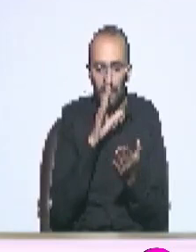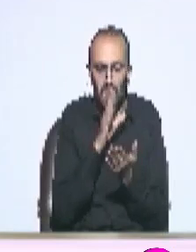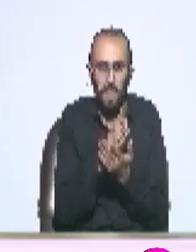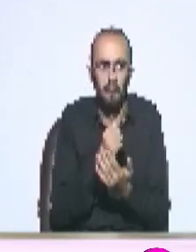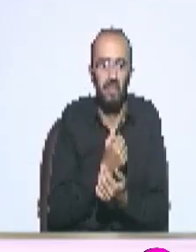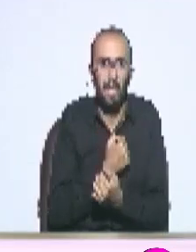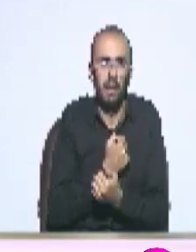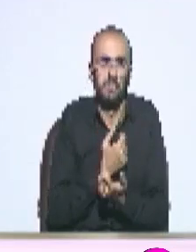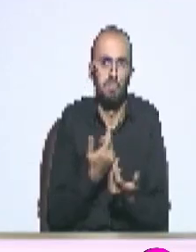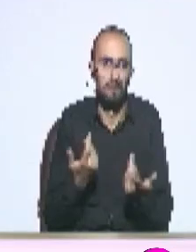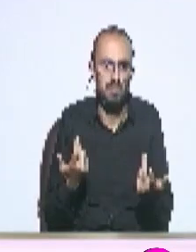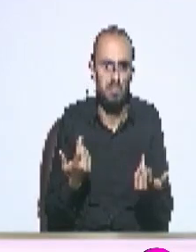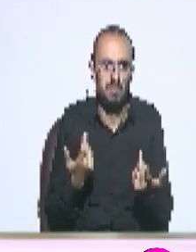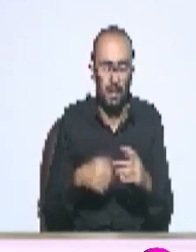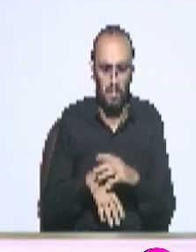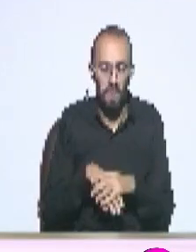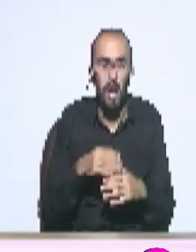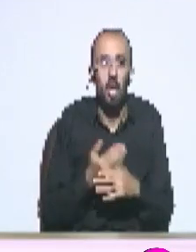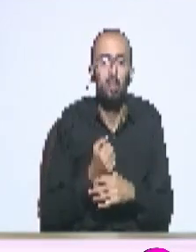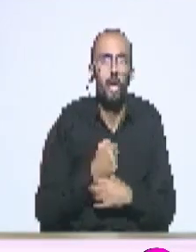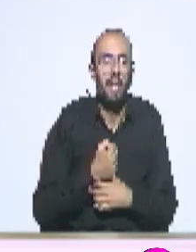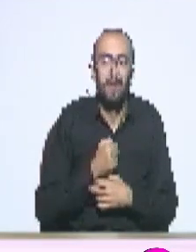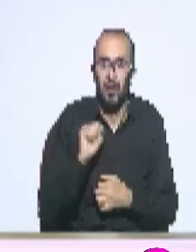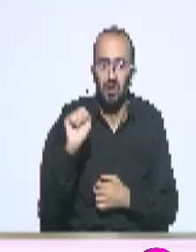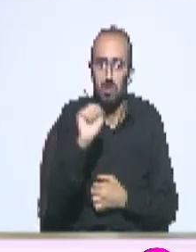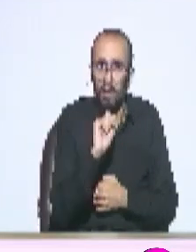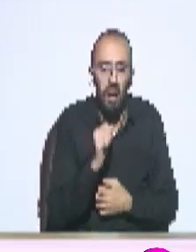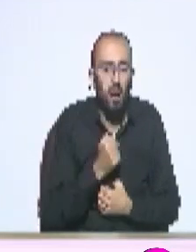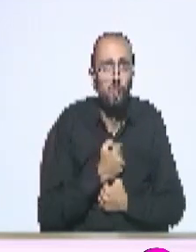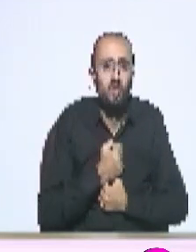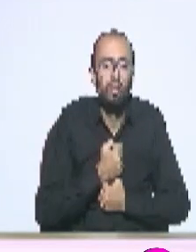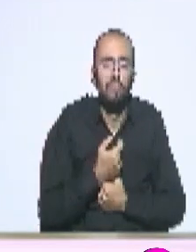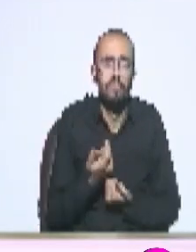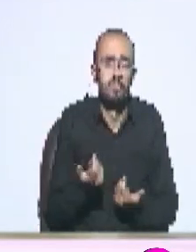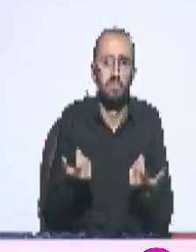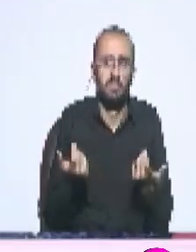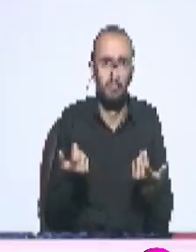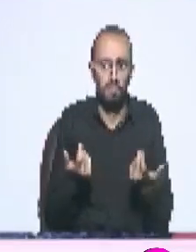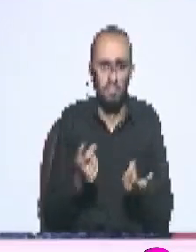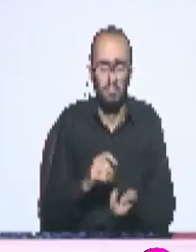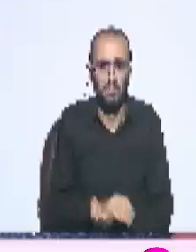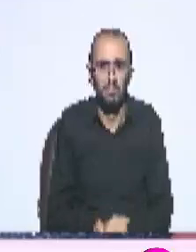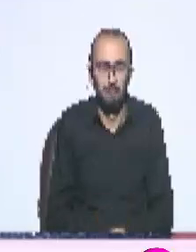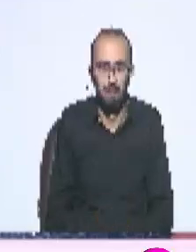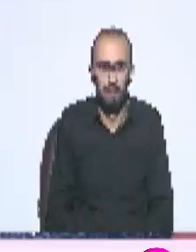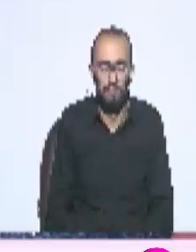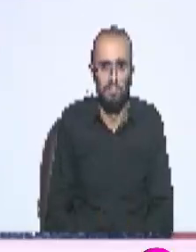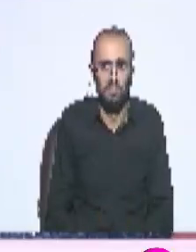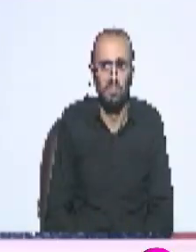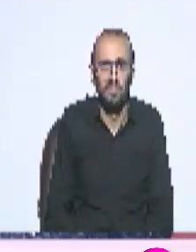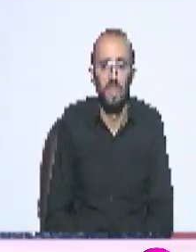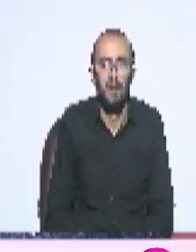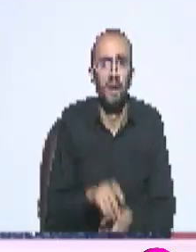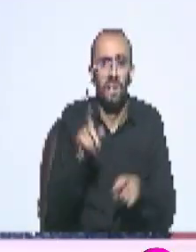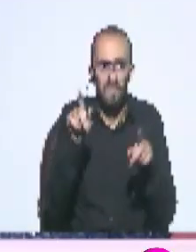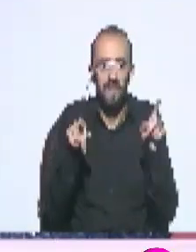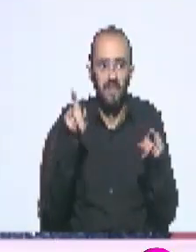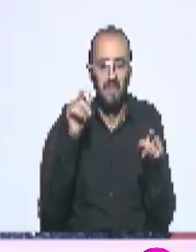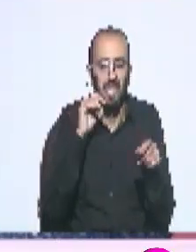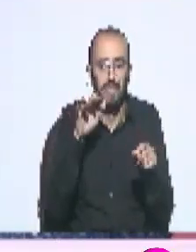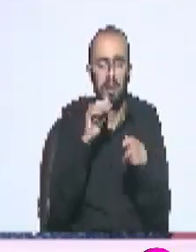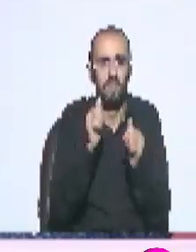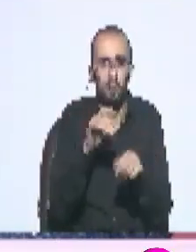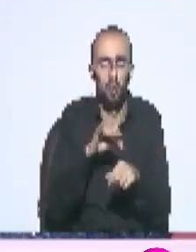انا مش بعمل ده عشان حد تاني انا بعمل دوت لنفسي وبعمله بنفسي ف ولا في ناس عايزه اقول لحضرتك بيجوا في